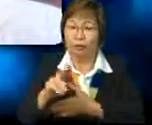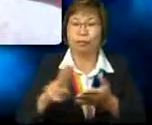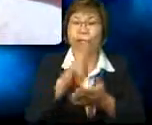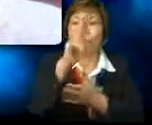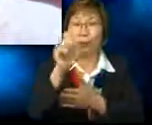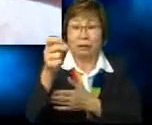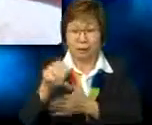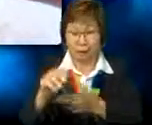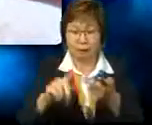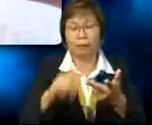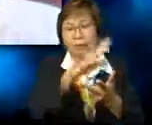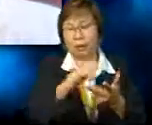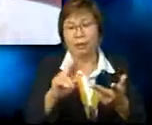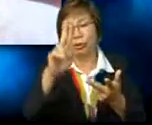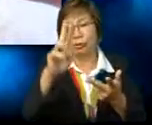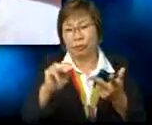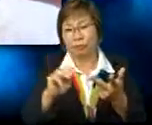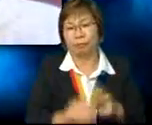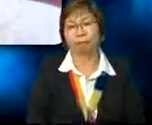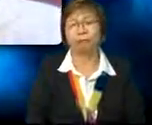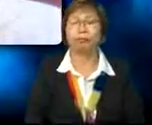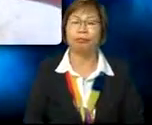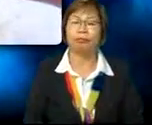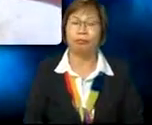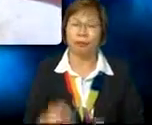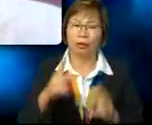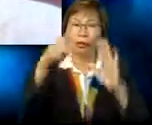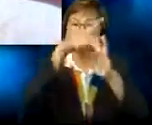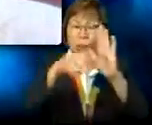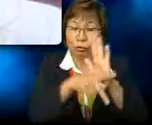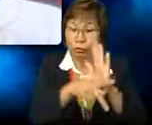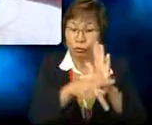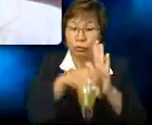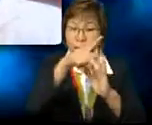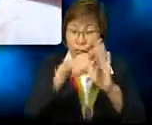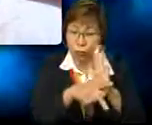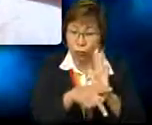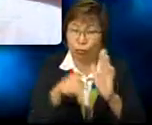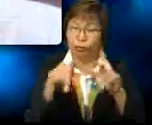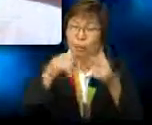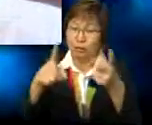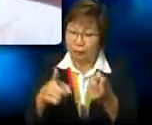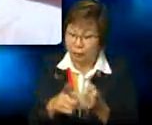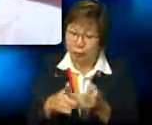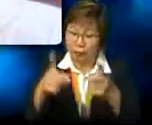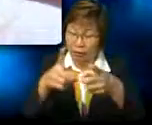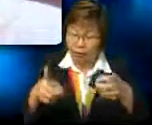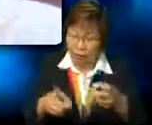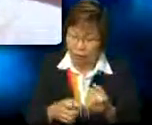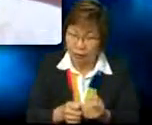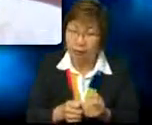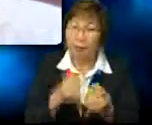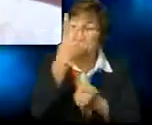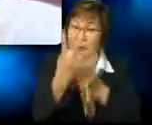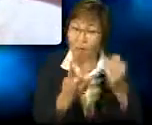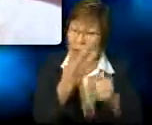Universiti Sains Malaysia dan juga Universiti Melaya. Dan kursus sarjana ini mengambil masa 4 tahun, ya,